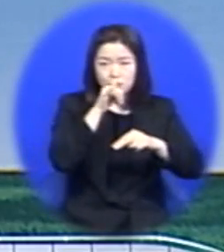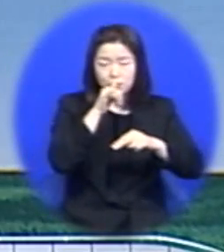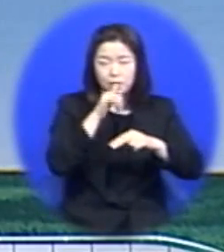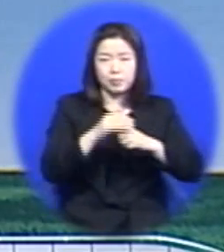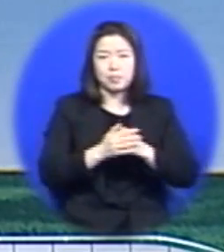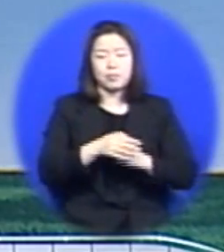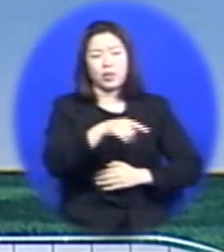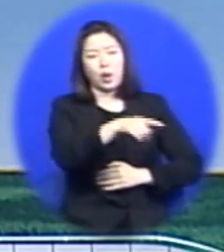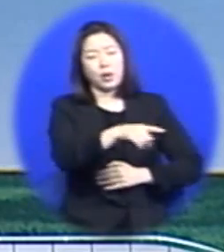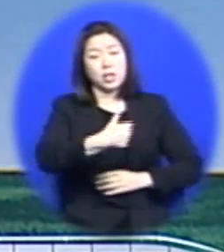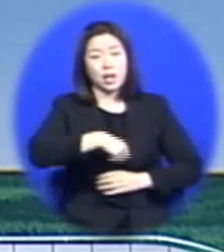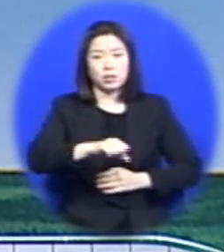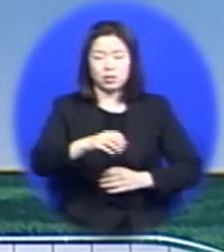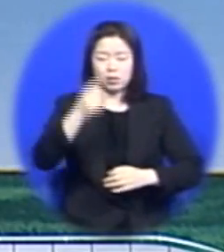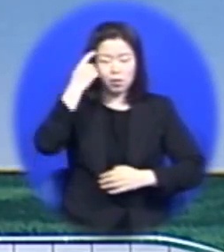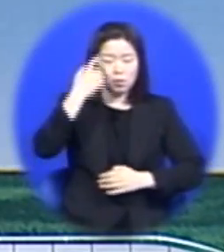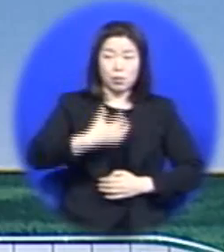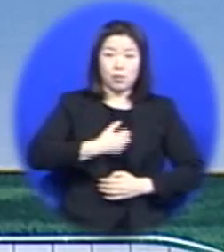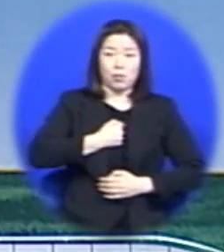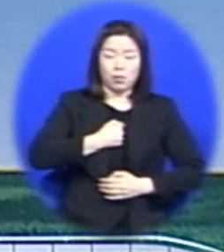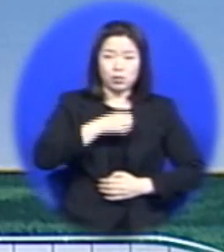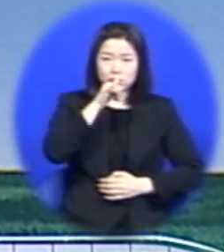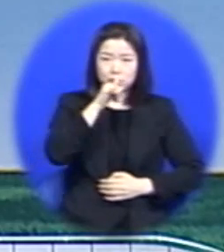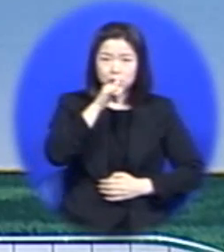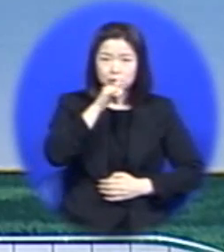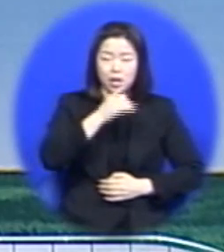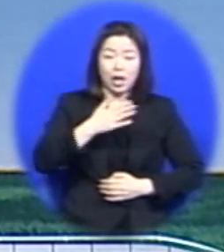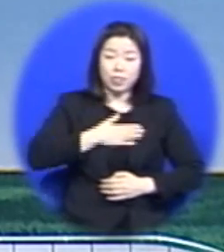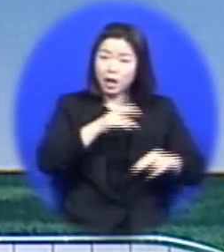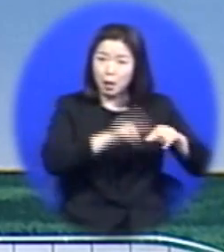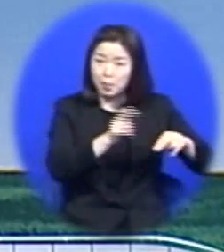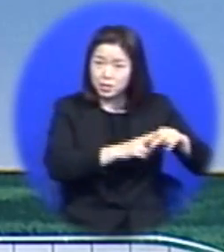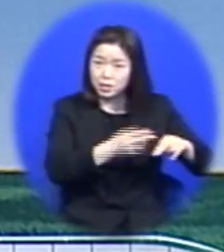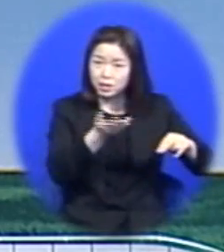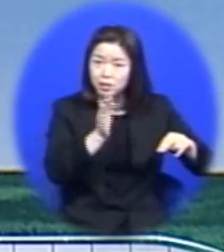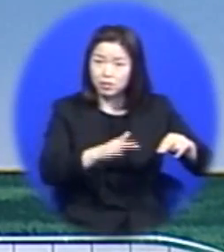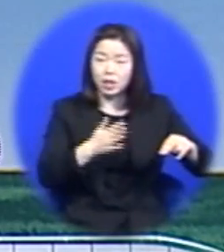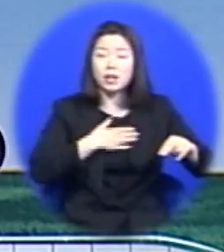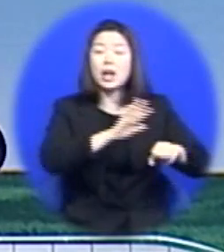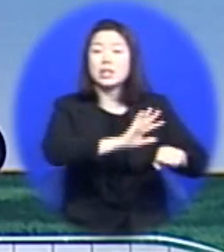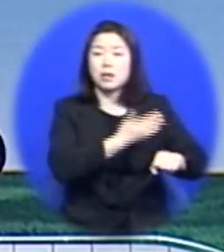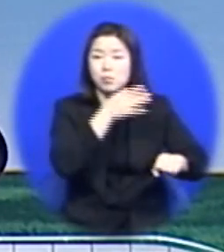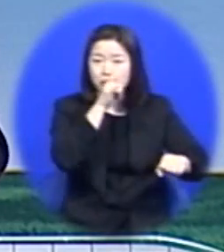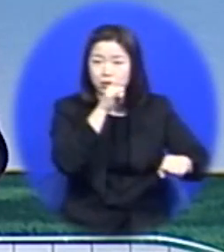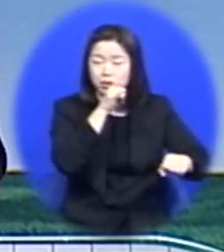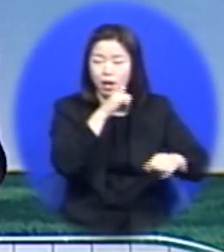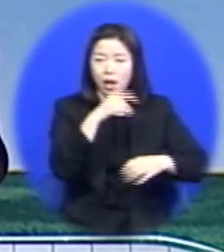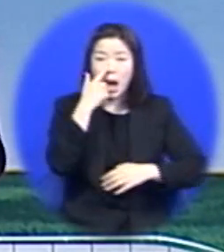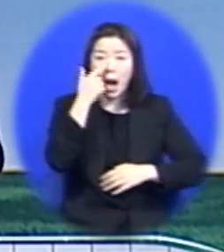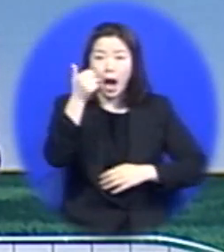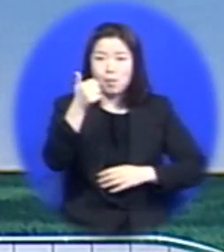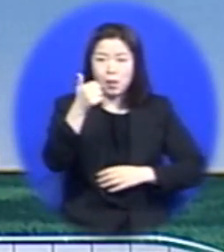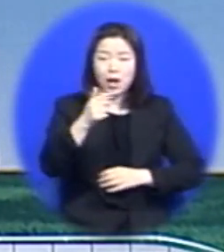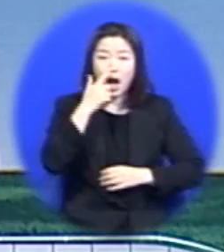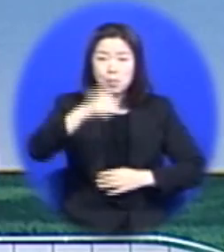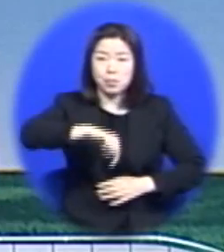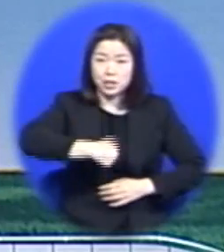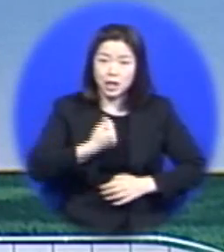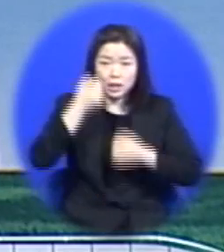이 아들이 충격을 받았습니다. 내가 맞아야 되는데, 내가 잘못했는데 아빠가 아빠 다리를 때린